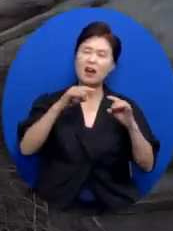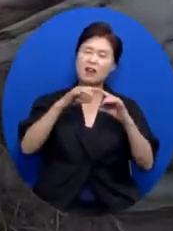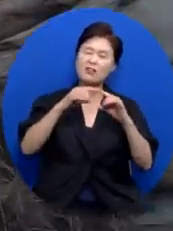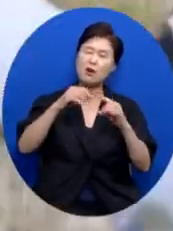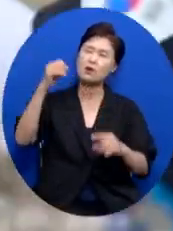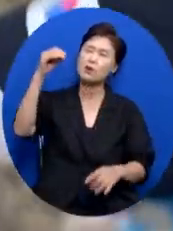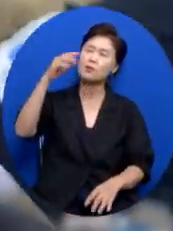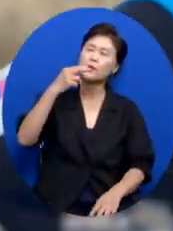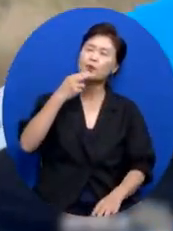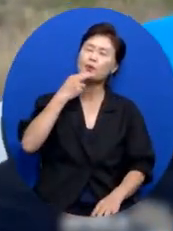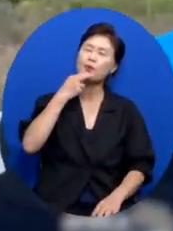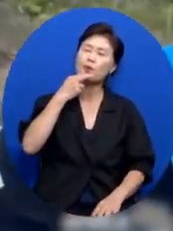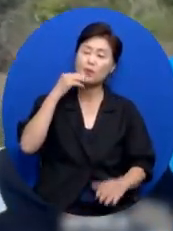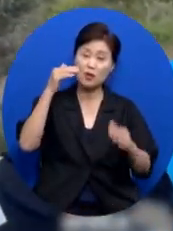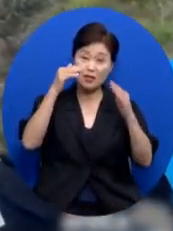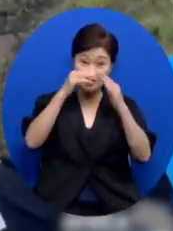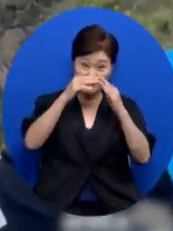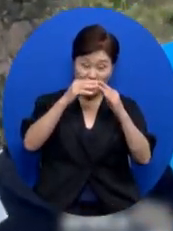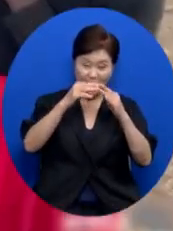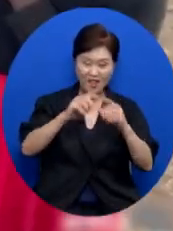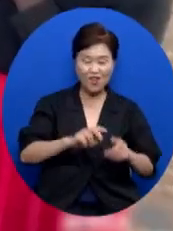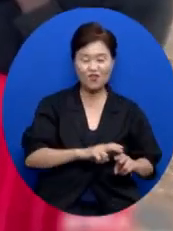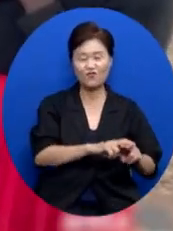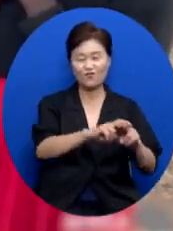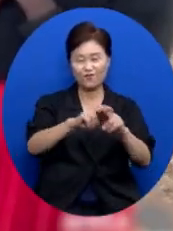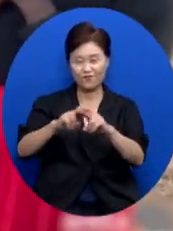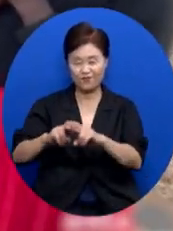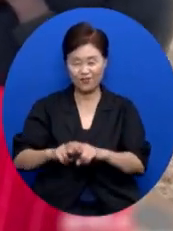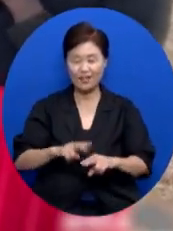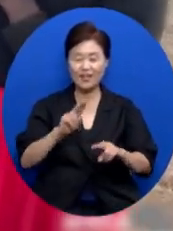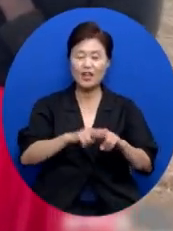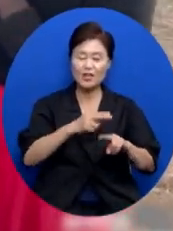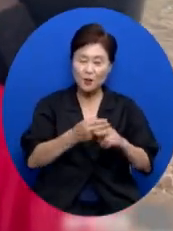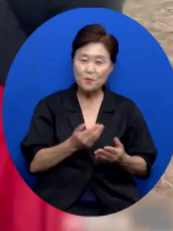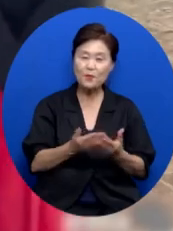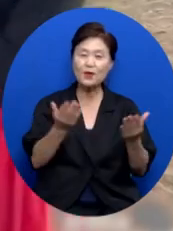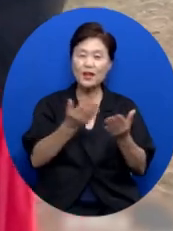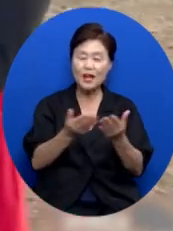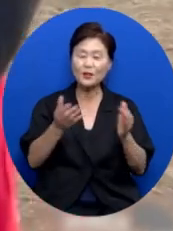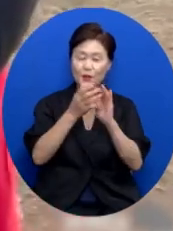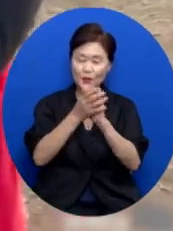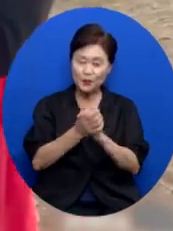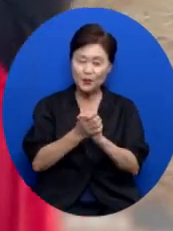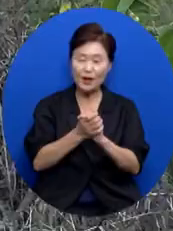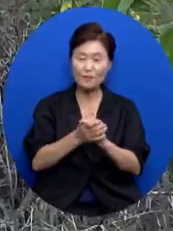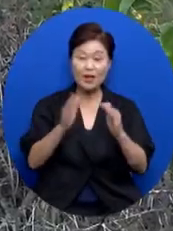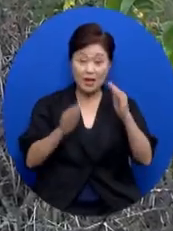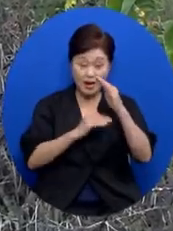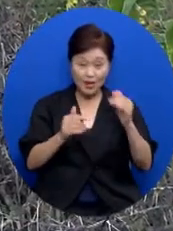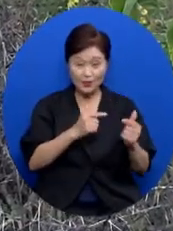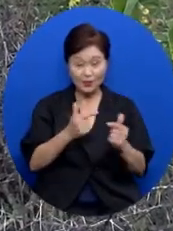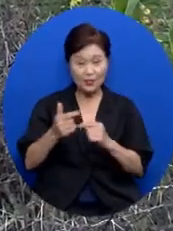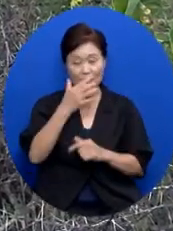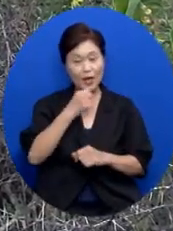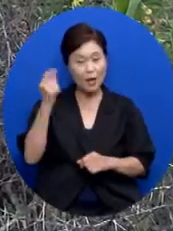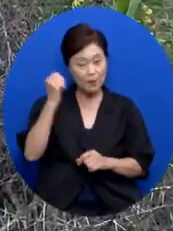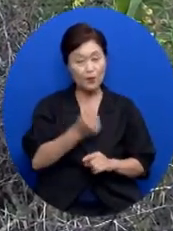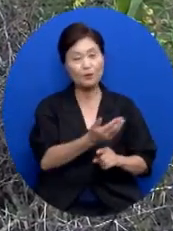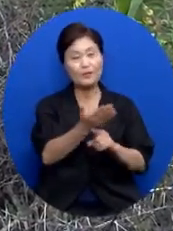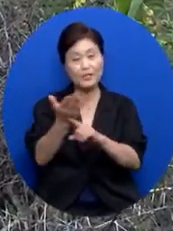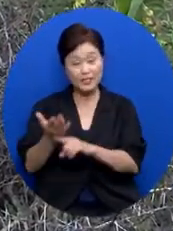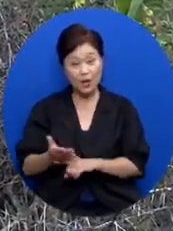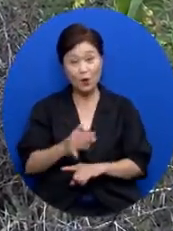없는 마사이족 집에 둘러앉아 선물을 나누고 기도하며 가족들에게 복음을 전합니다 케니아 현지